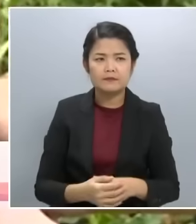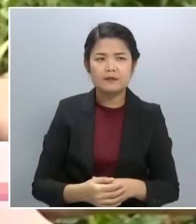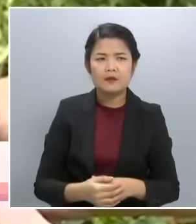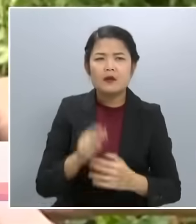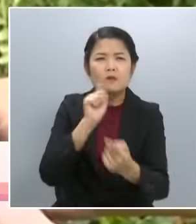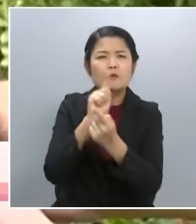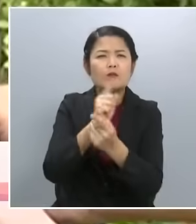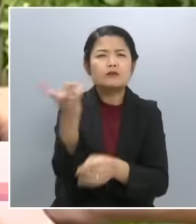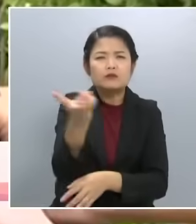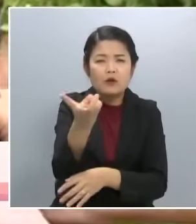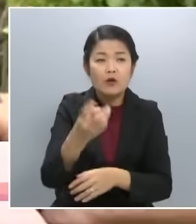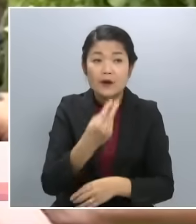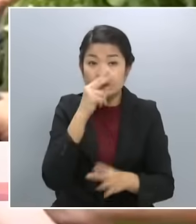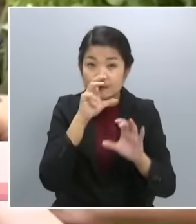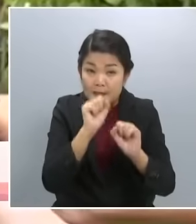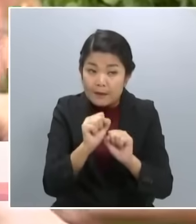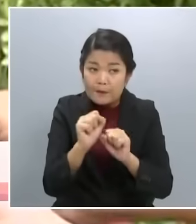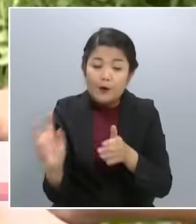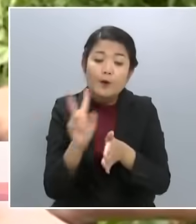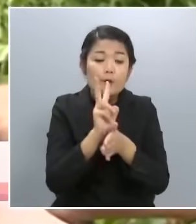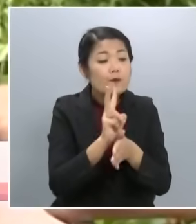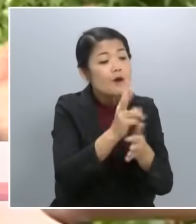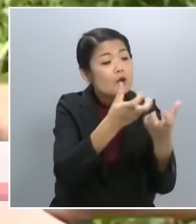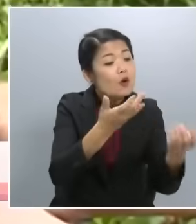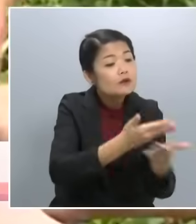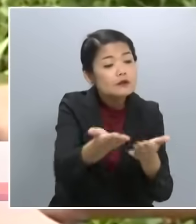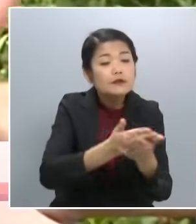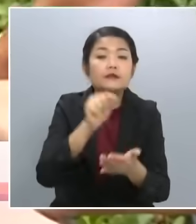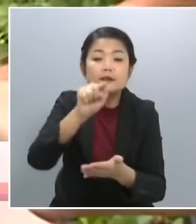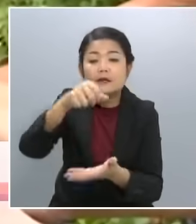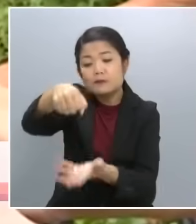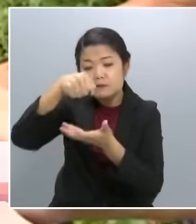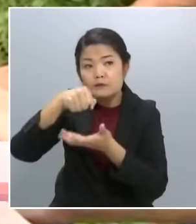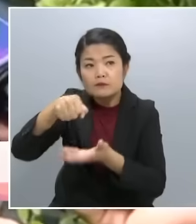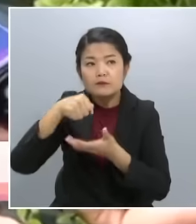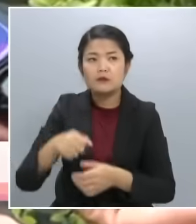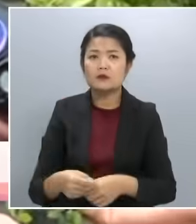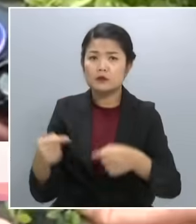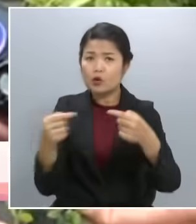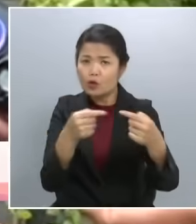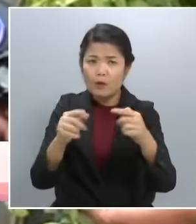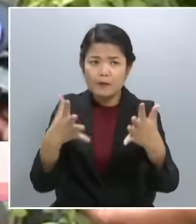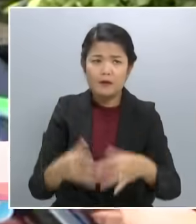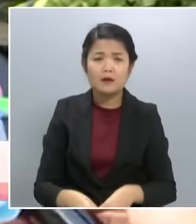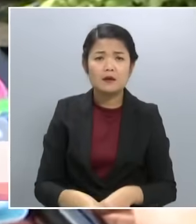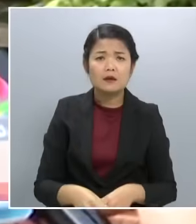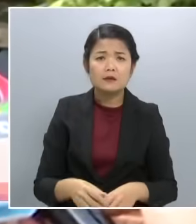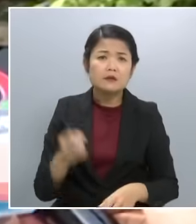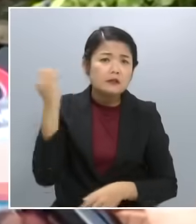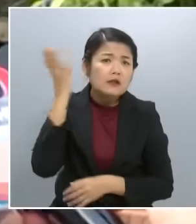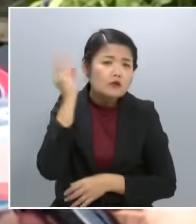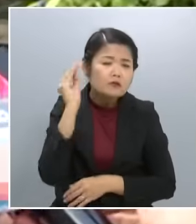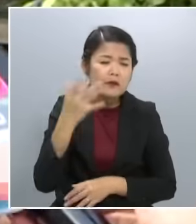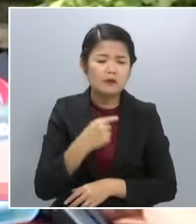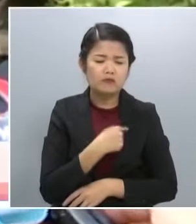เพงเขาก็ไปซื้อของด้วยกันไปพากันไปกินไปซื้ออะไรกินสั่งนู่นสั่งนี่มากินแต่เขาไม่ตลอกันนะไม่ได้กินอะไรเลยโอใจ